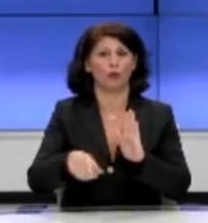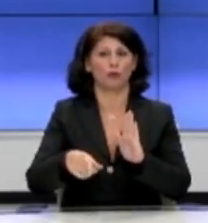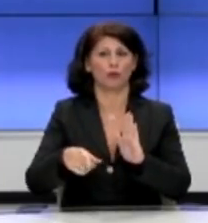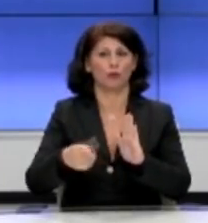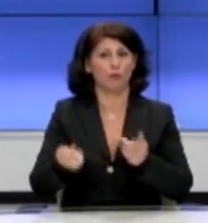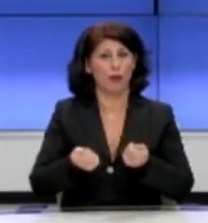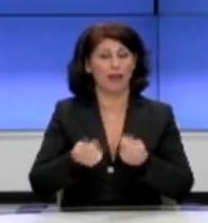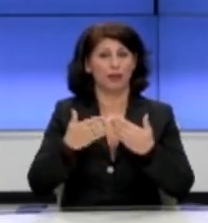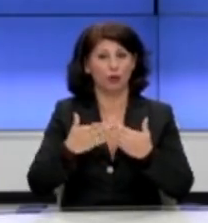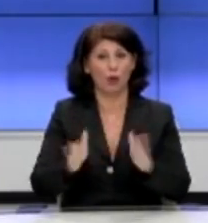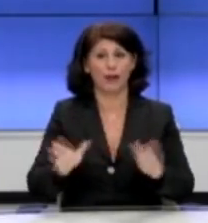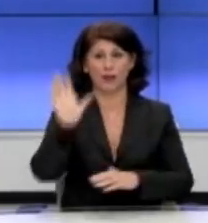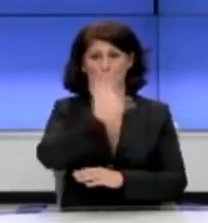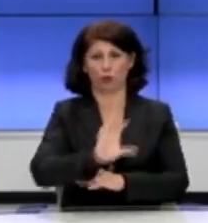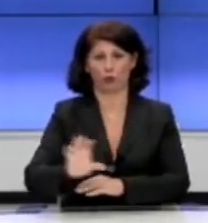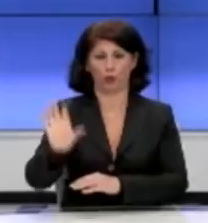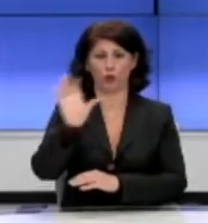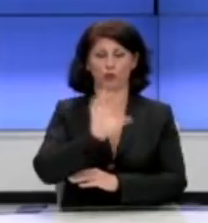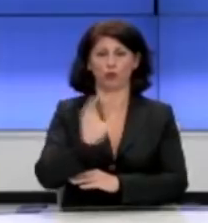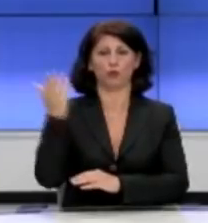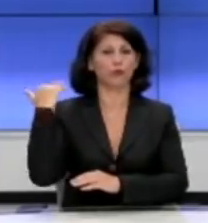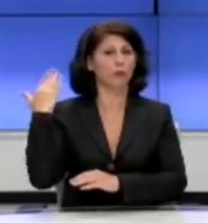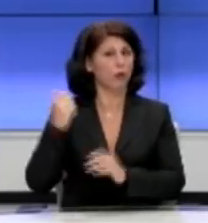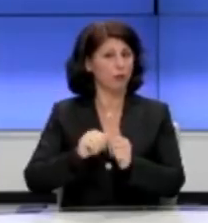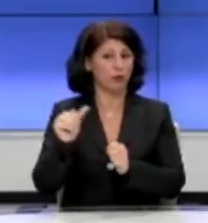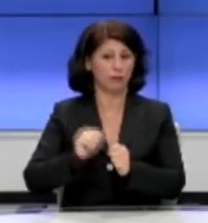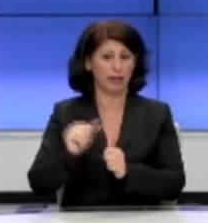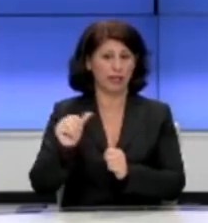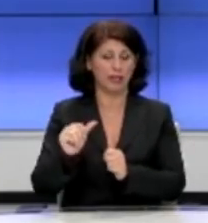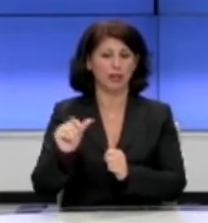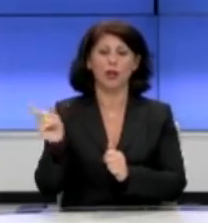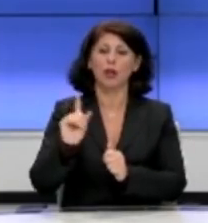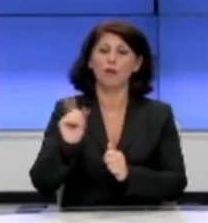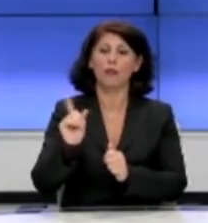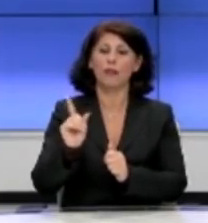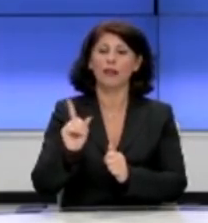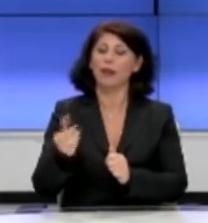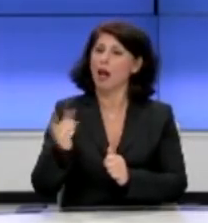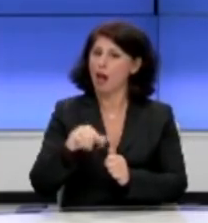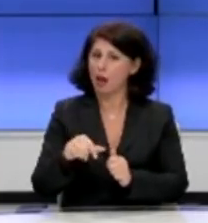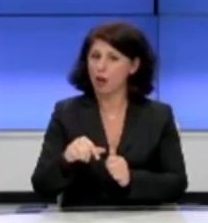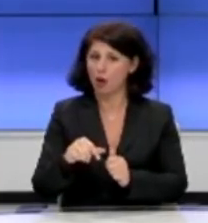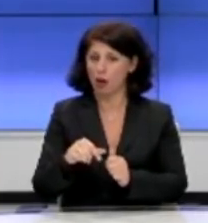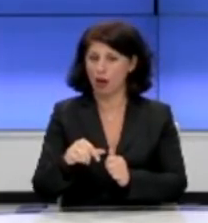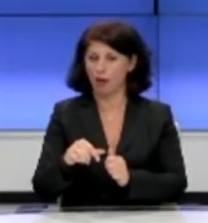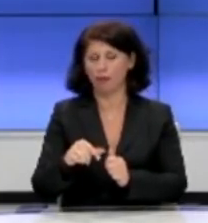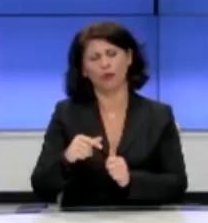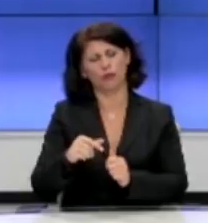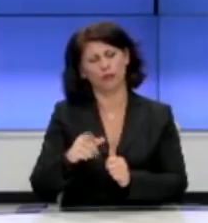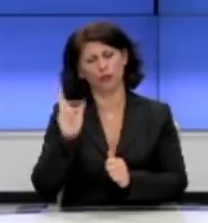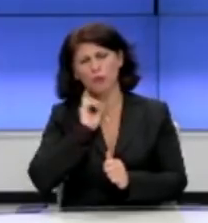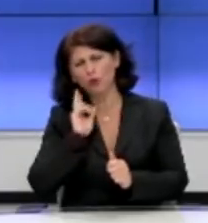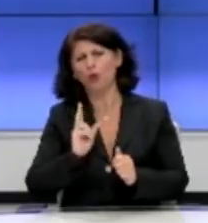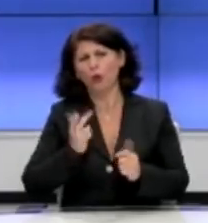το άνοιγμα του τουρισμού τους προηγούμενους μήνες, που δεν ήταν άλλοι από τα πρωτόκολλα των μεγάλων